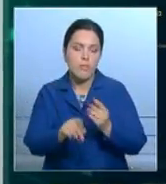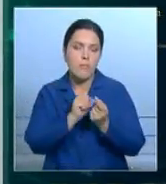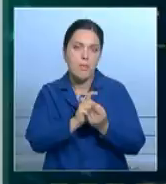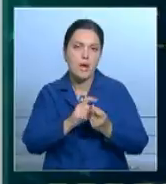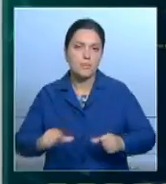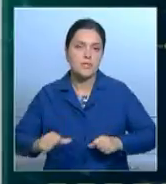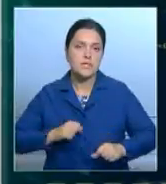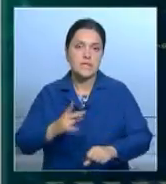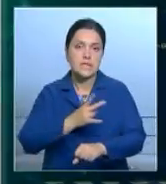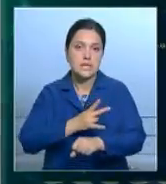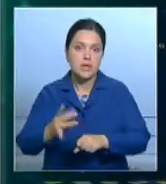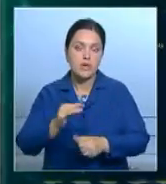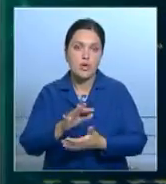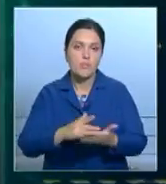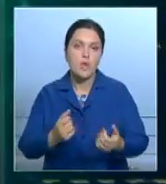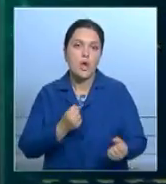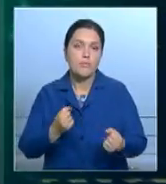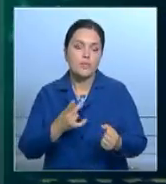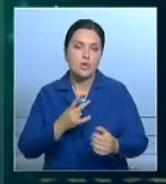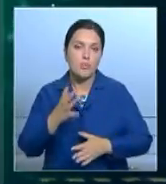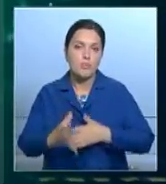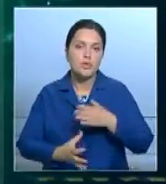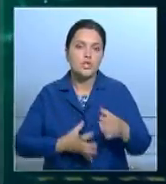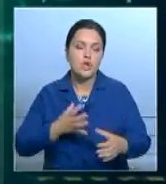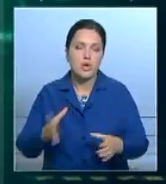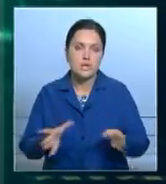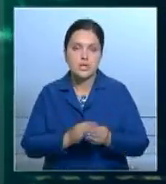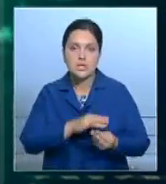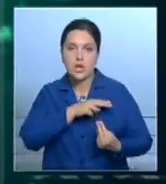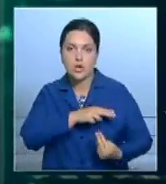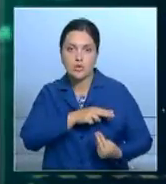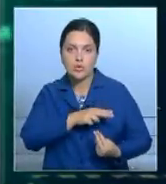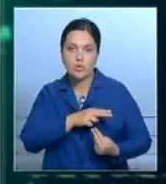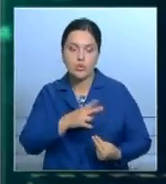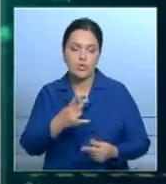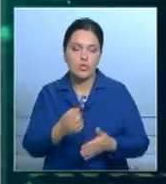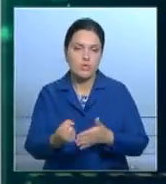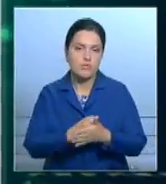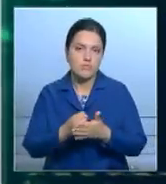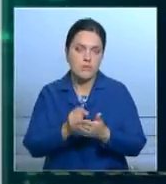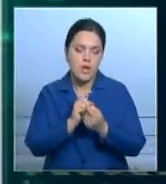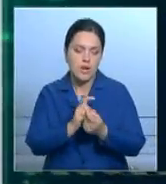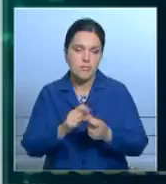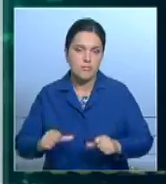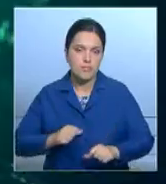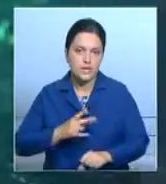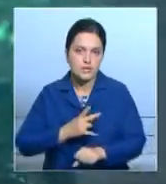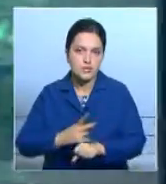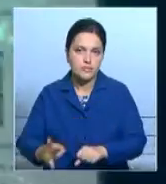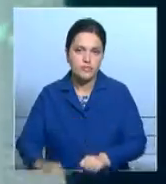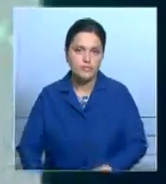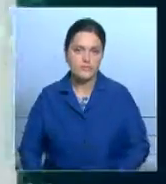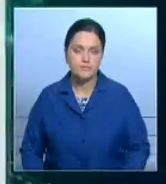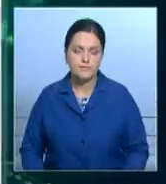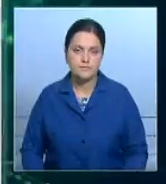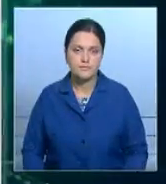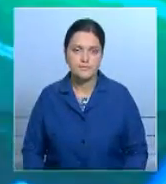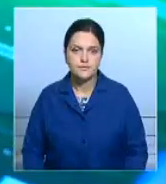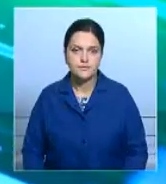с терроризмом и призывает к дальнейшему укреплению международного сотрудничества и координации усилий в этой сфере.